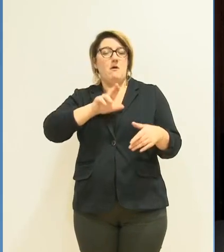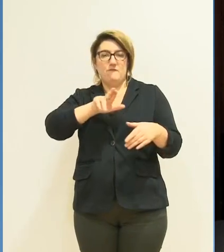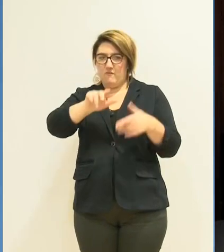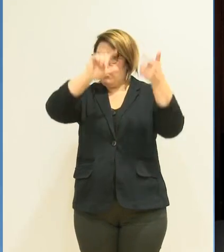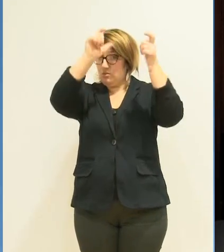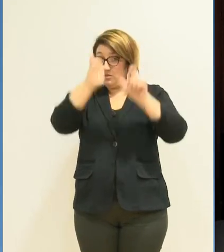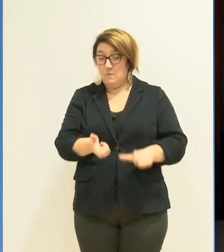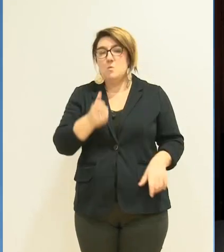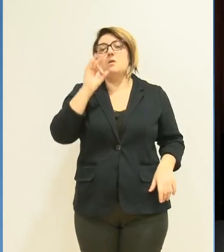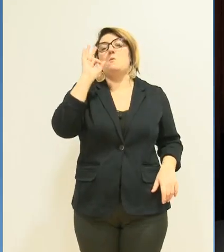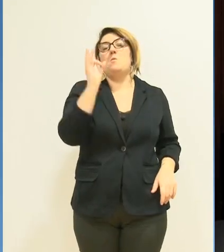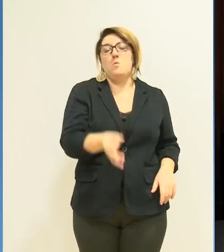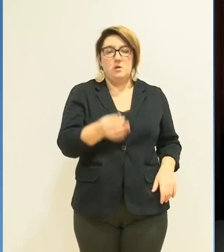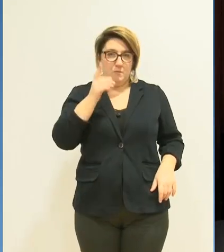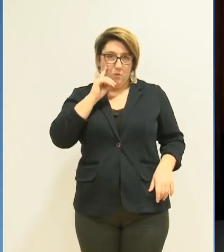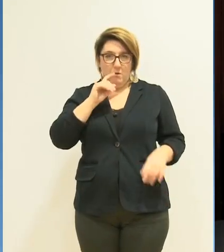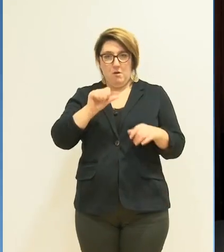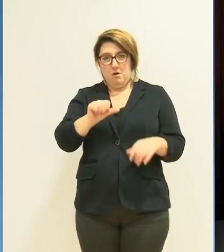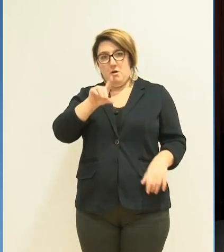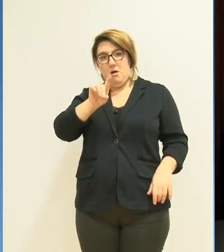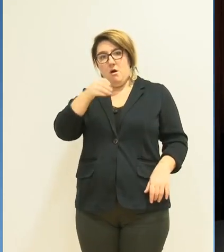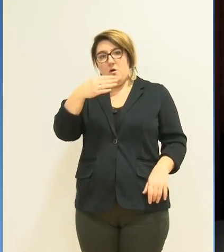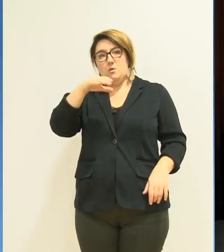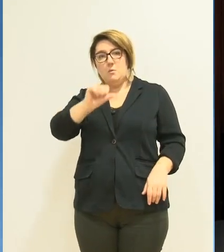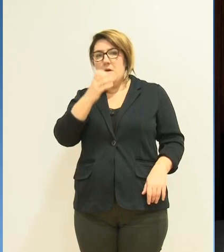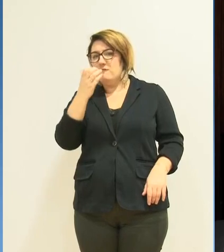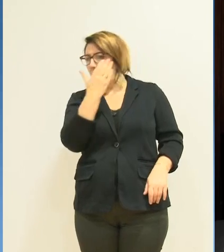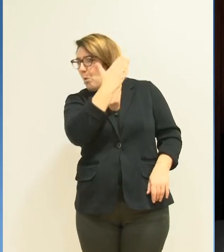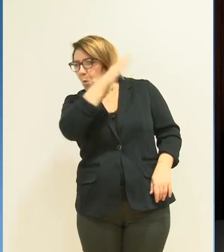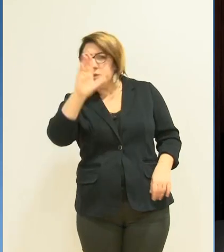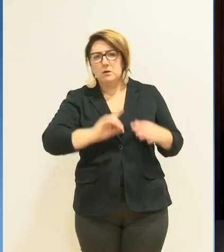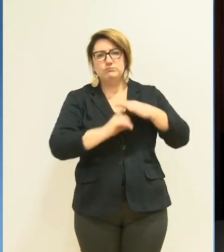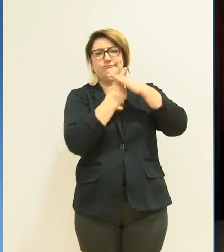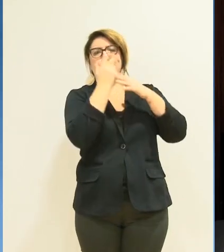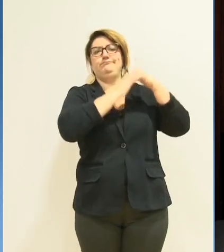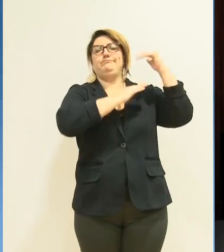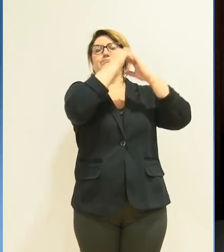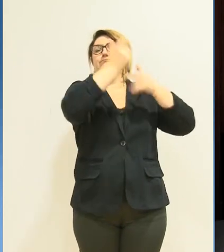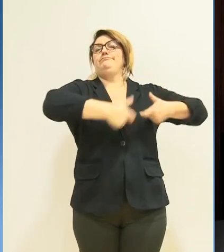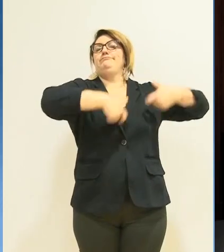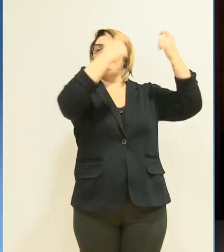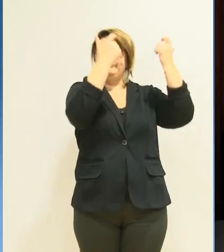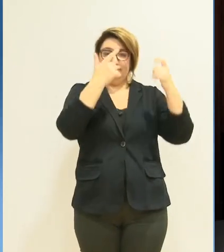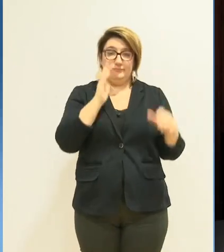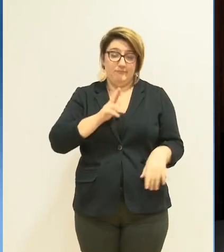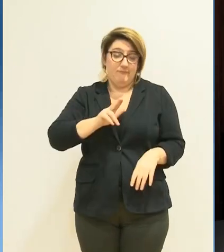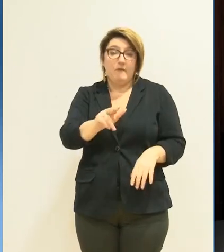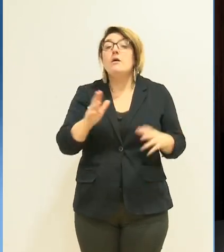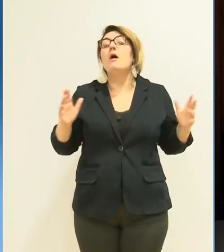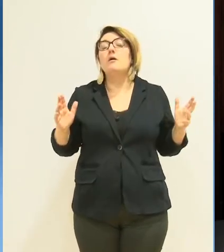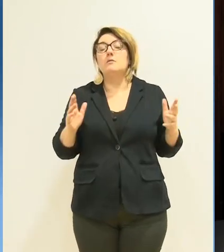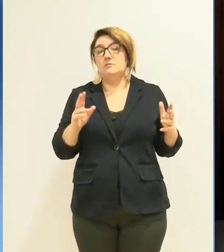parce que adoma veut reconstruire quelque chose d'autre et donc il y aura et ça ne sera